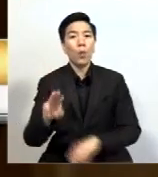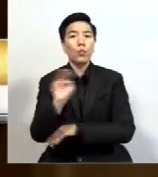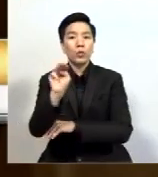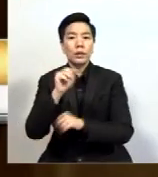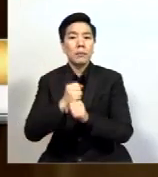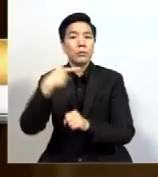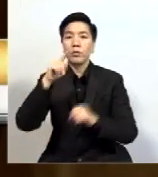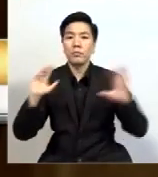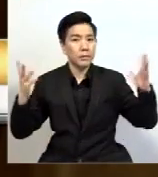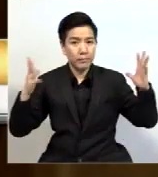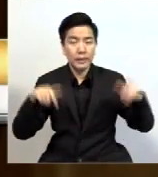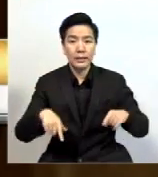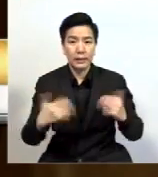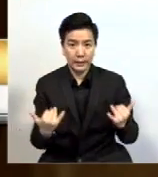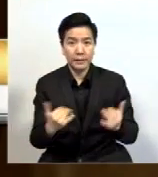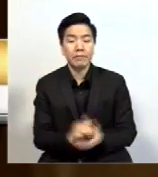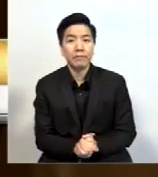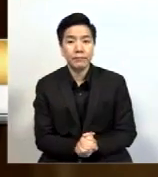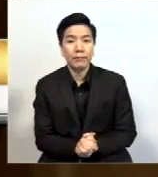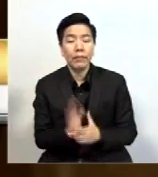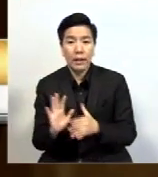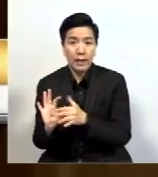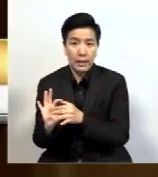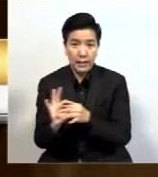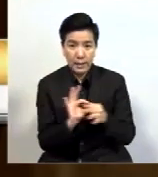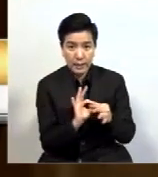ทำประโยชน์อะไรไม่ได้นะครับสำหรับเรื่องที่เกี่ยวข้อง